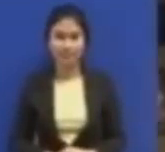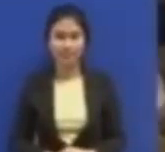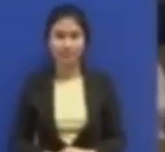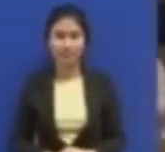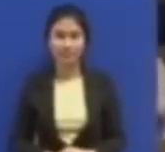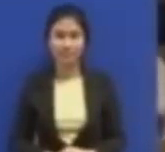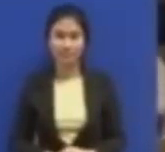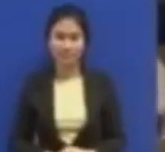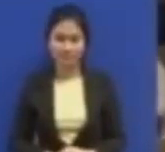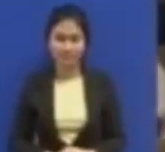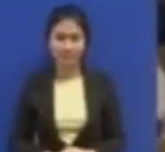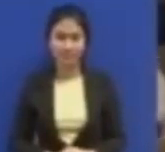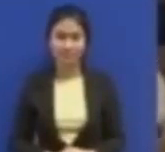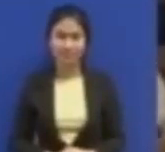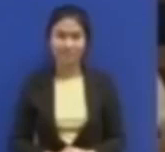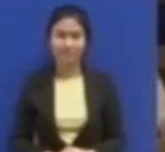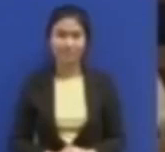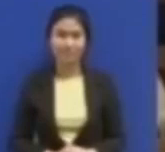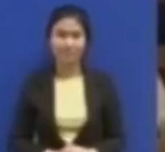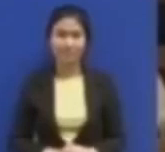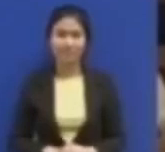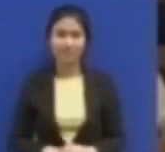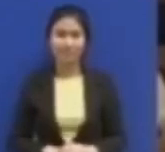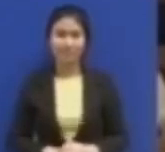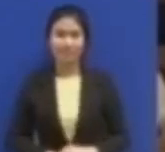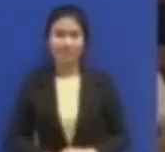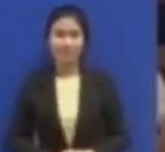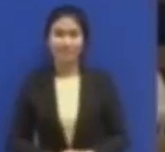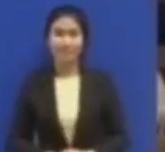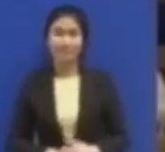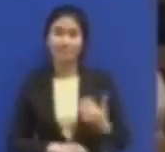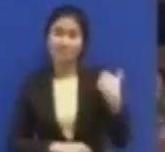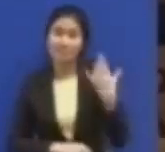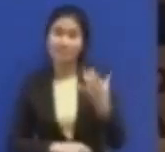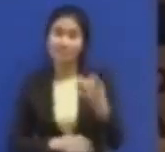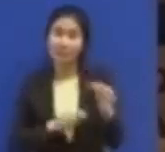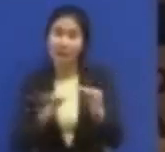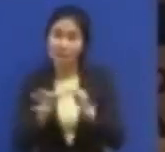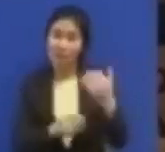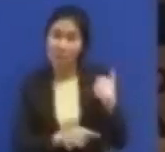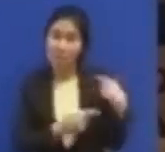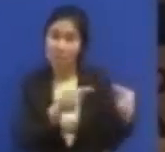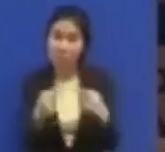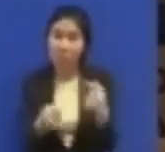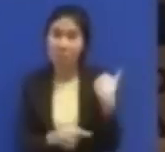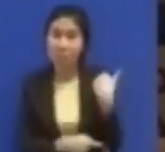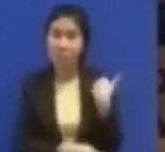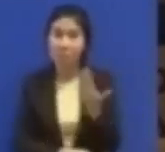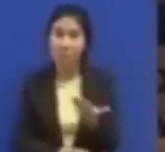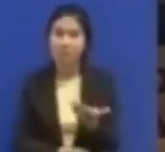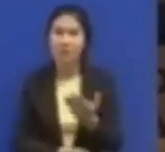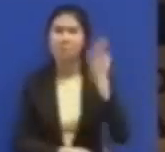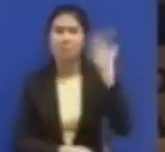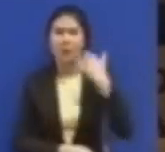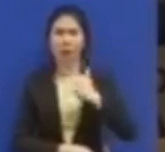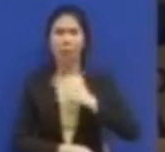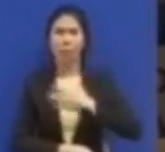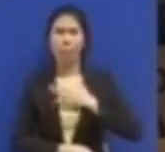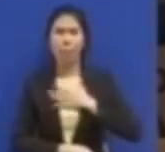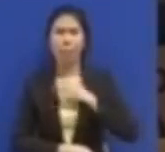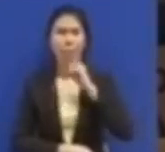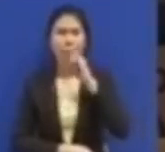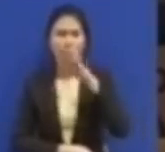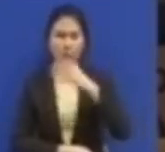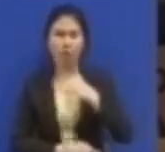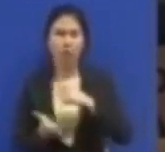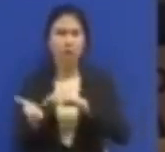ก็มีอะไรจะอภิปรายต่อ ท่านประธานครับผมเสนอถูกต้องแล้ว49